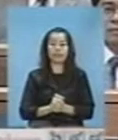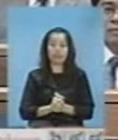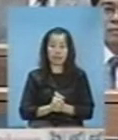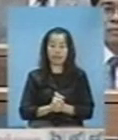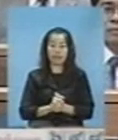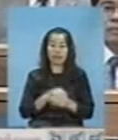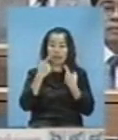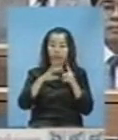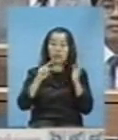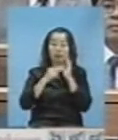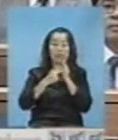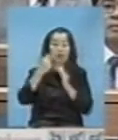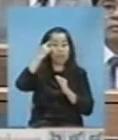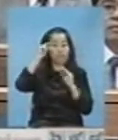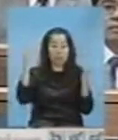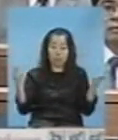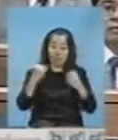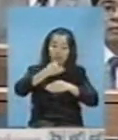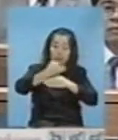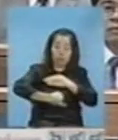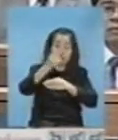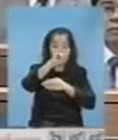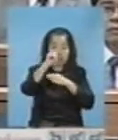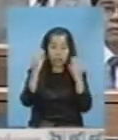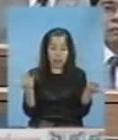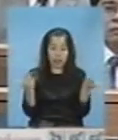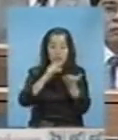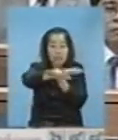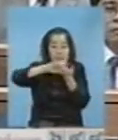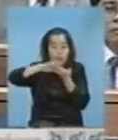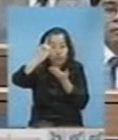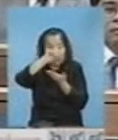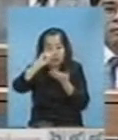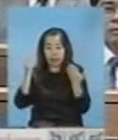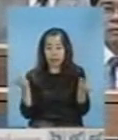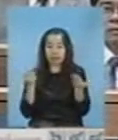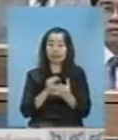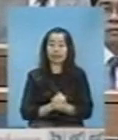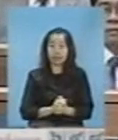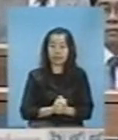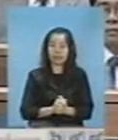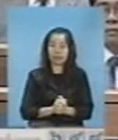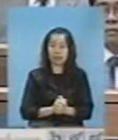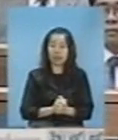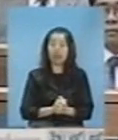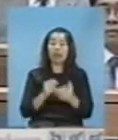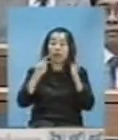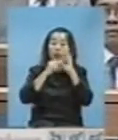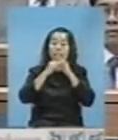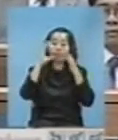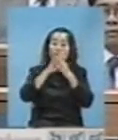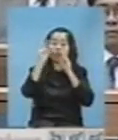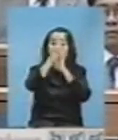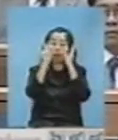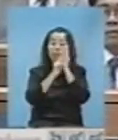จะไม่มีวันรู้จบไม่มีวันจบสิ้นเพราะฉะนั้นการดูรัฐธรรมนูญกระผมจึ